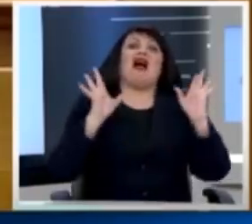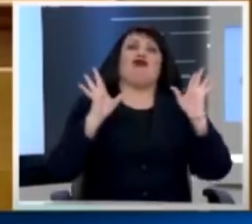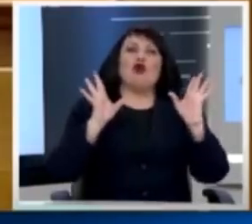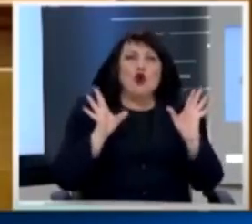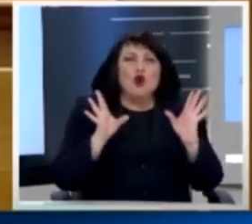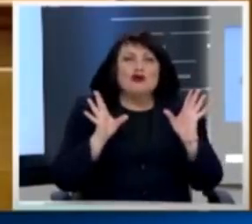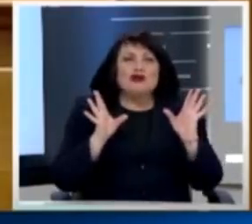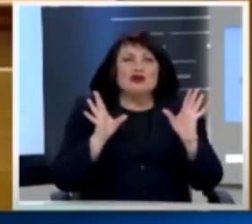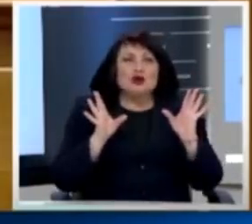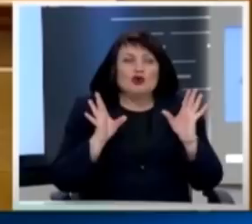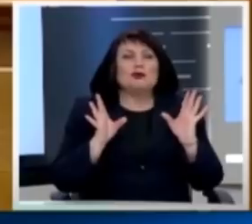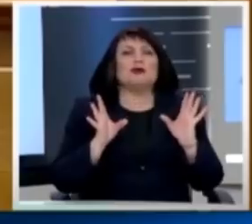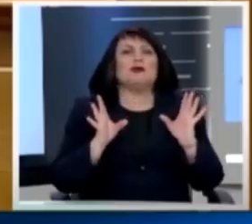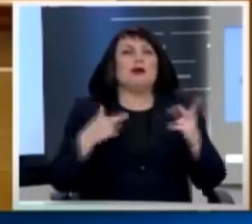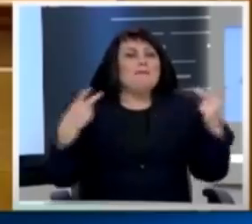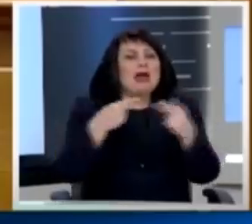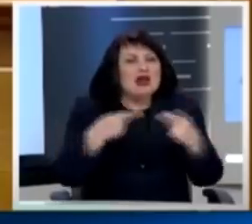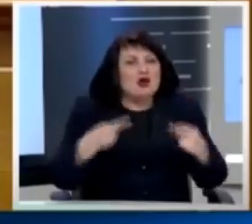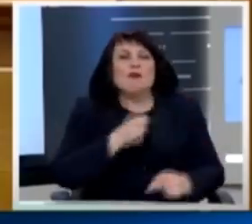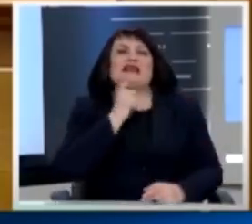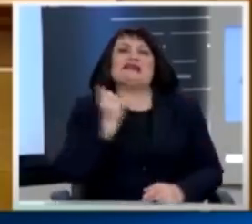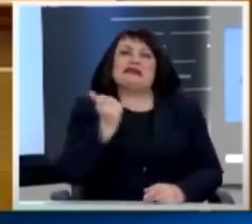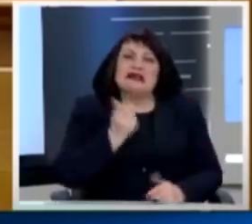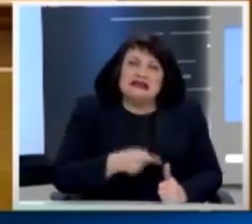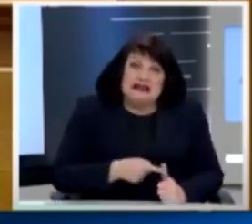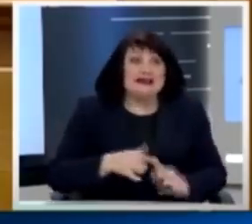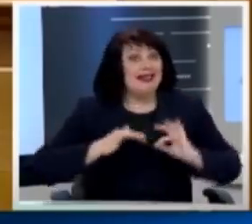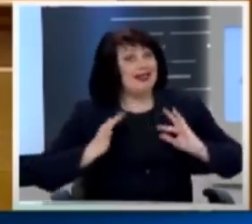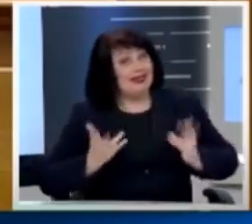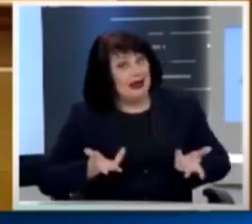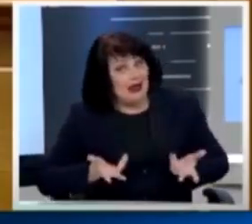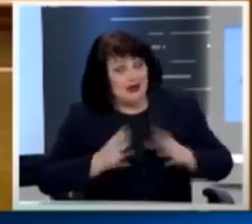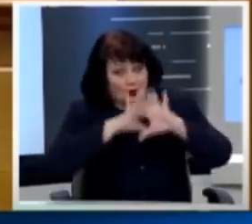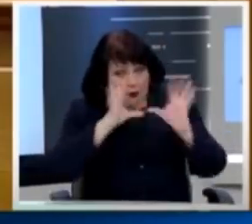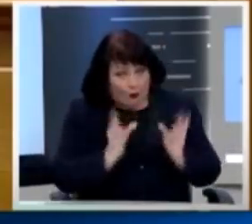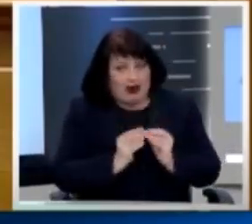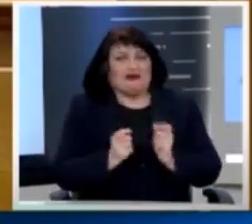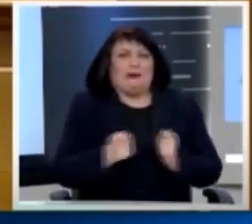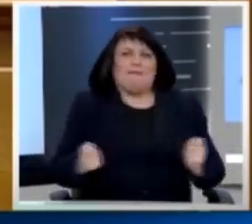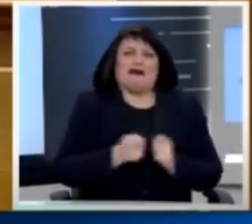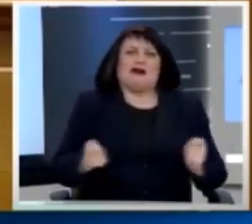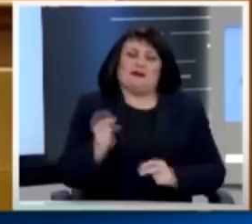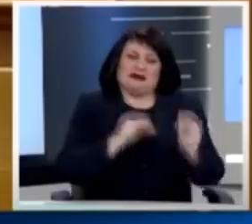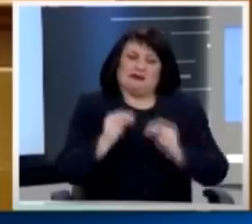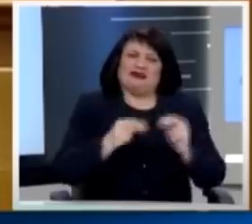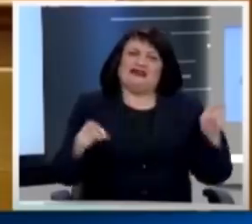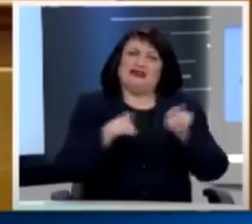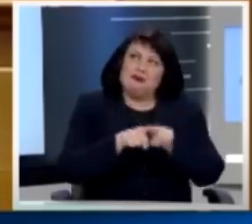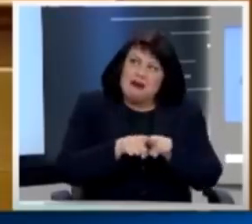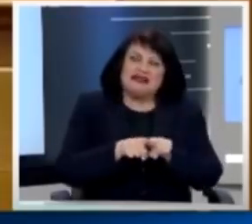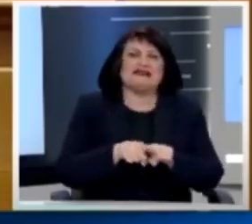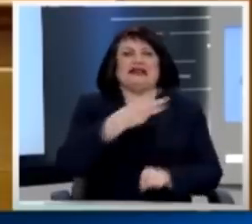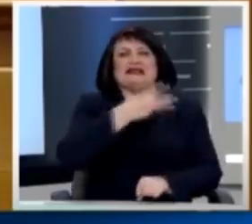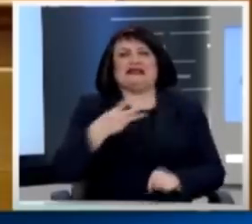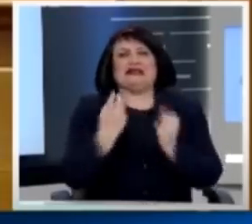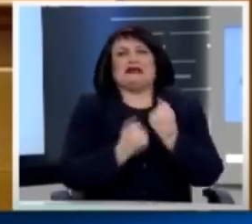υπήρξε, τις δραματικές περικοπές στις συντάξεις, δηλαδή όλα τα μέτρα που ψηφίσατε μαζί,